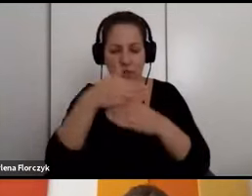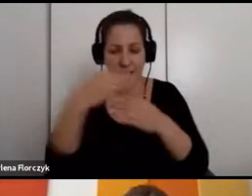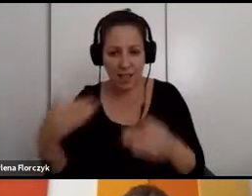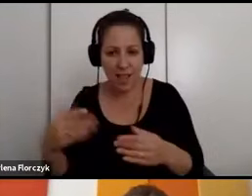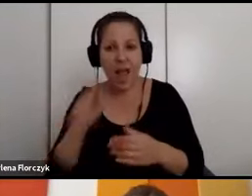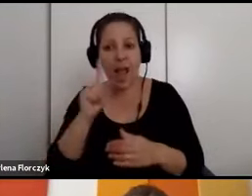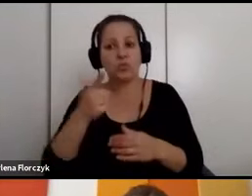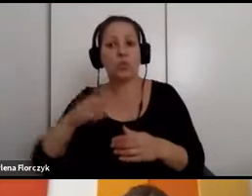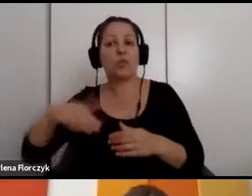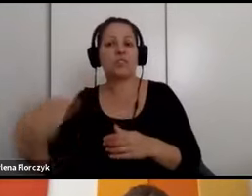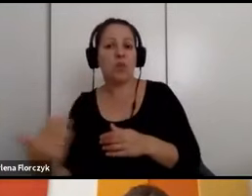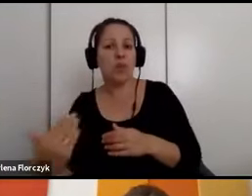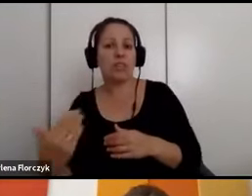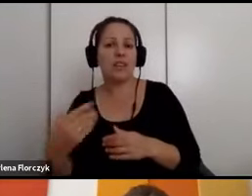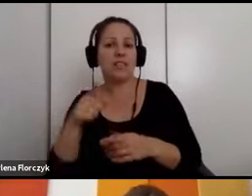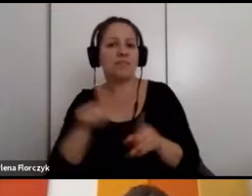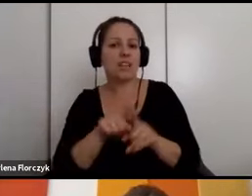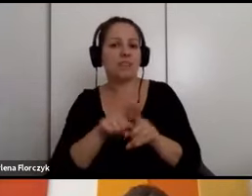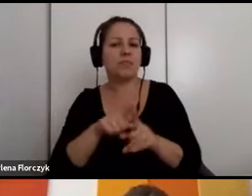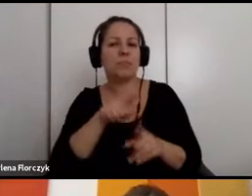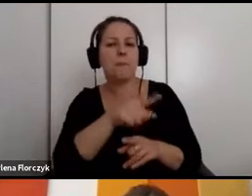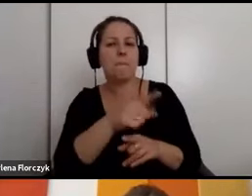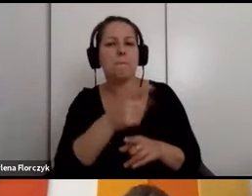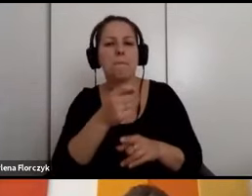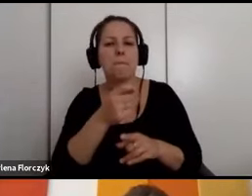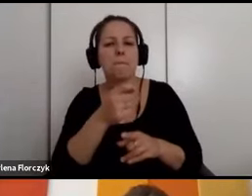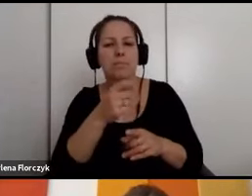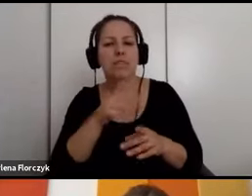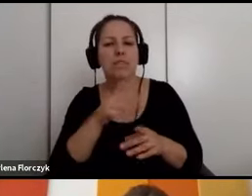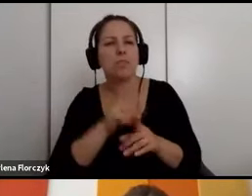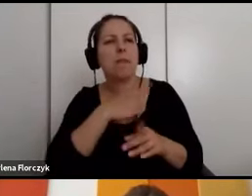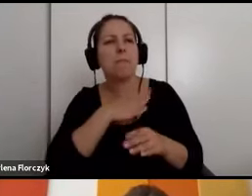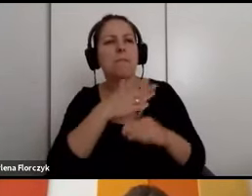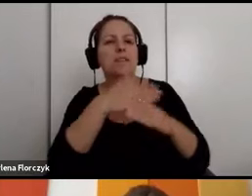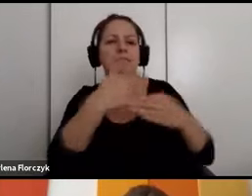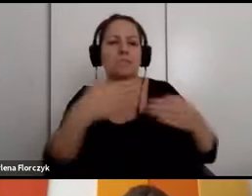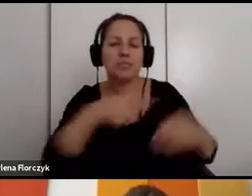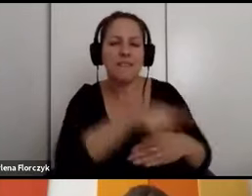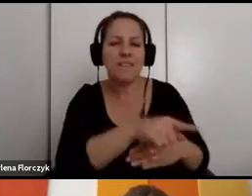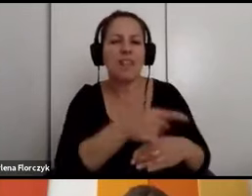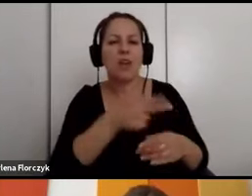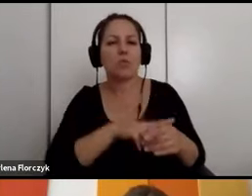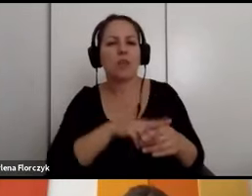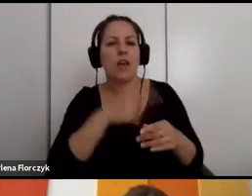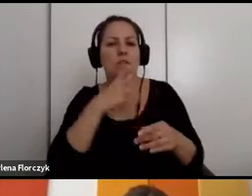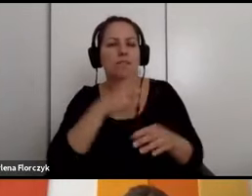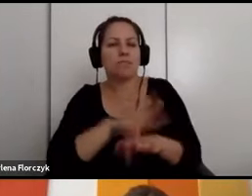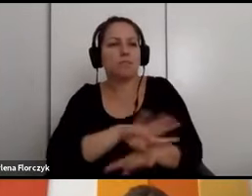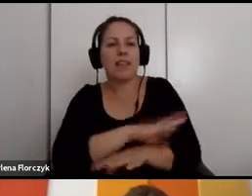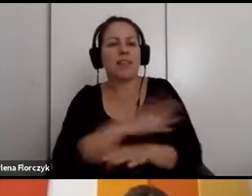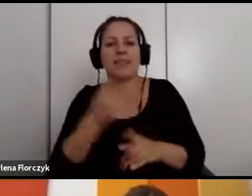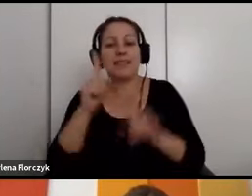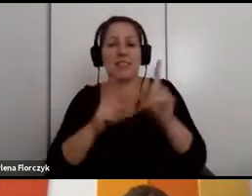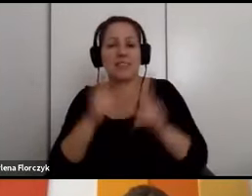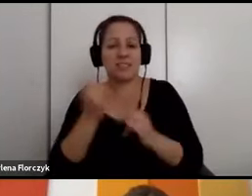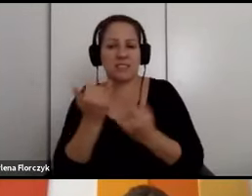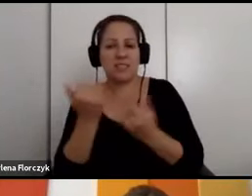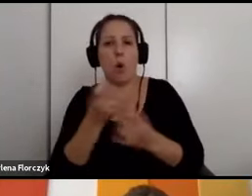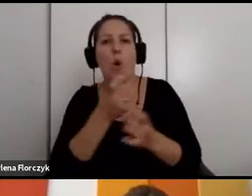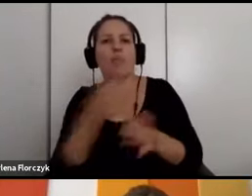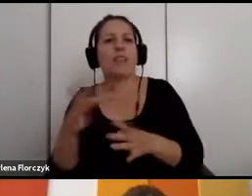ale z drugiej strony tak samo mamy sztuki, które dotykają i czasami nie od razu przeżywamy katarzis, bo to są takie